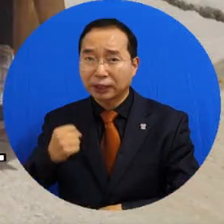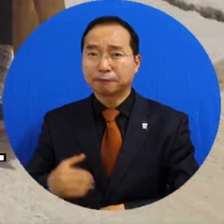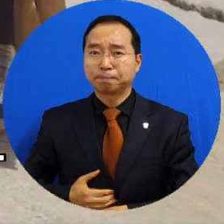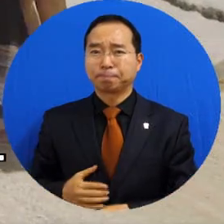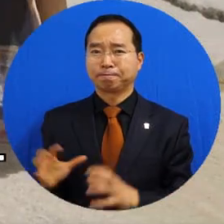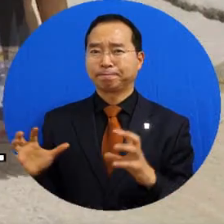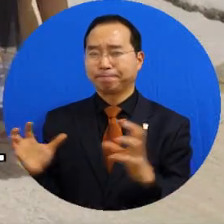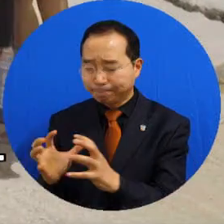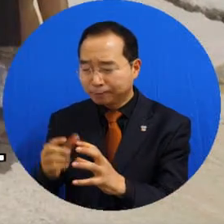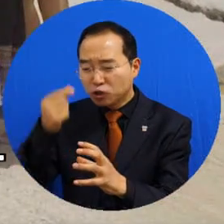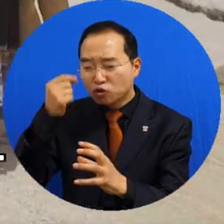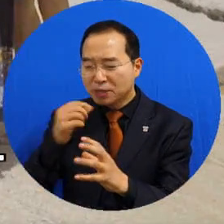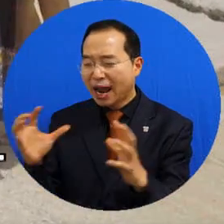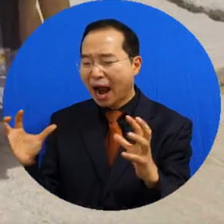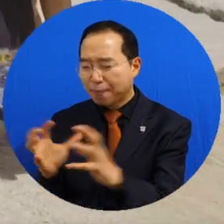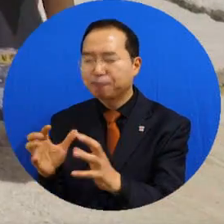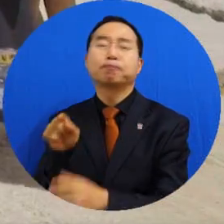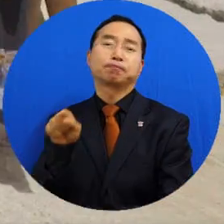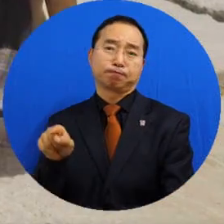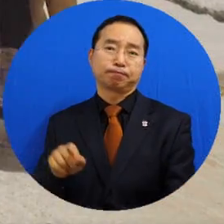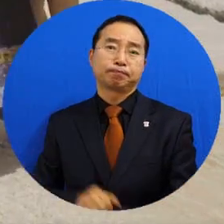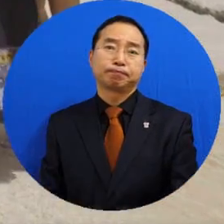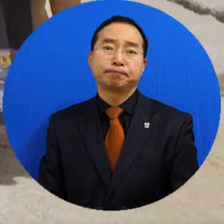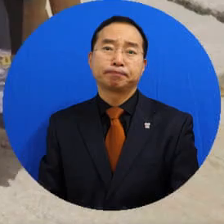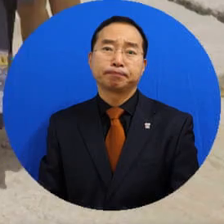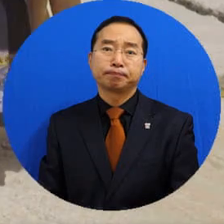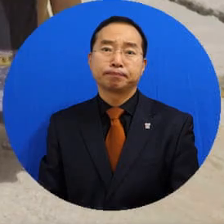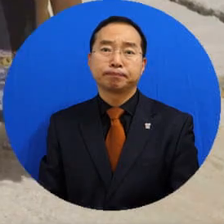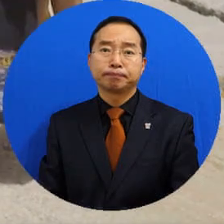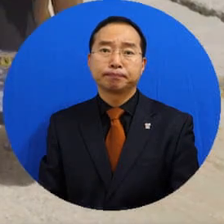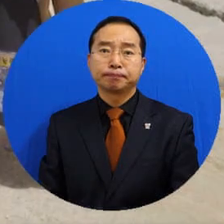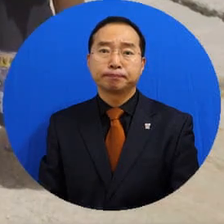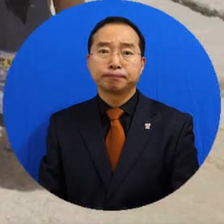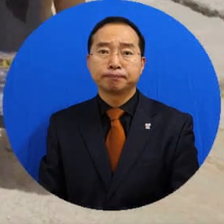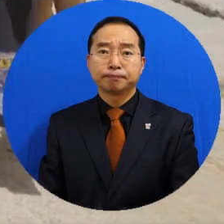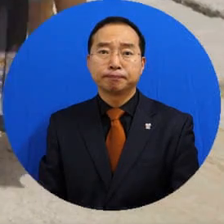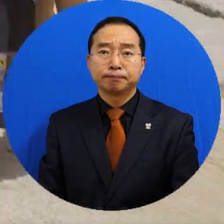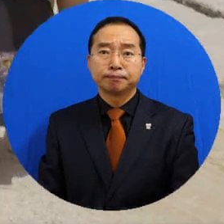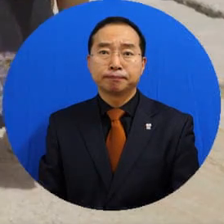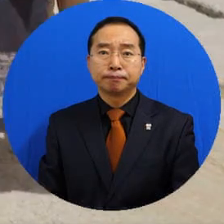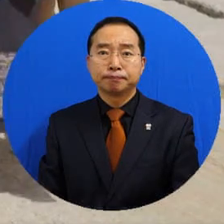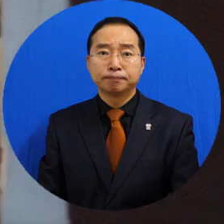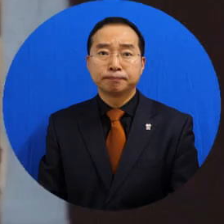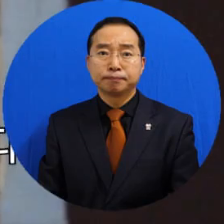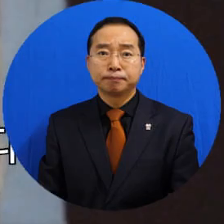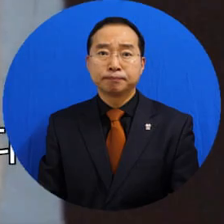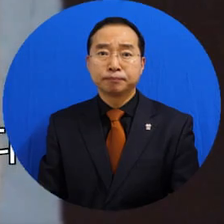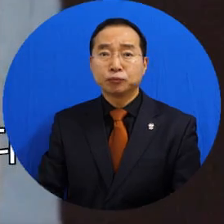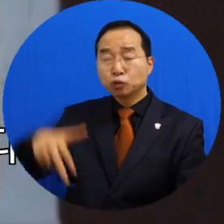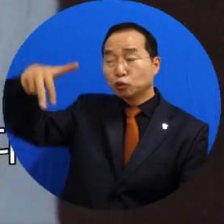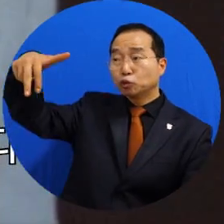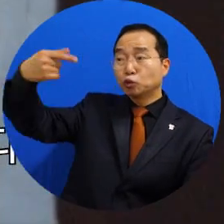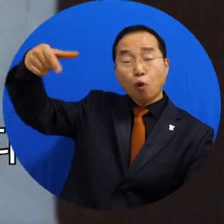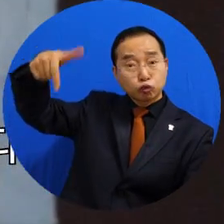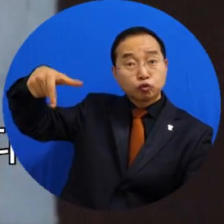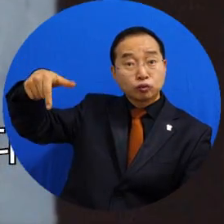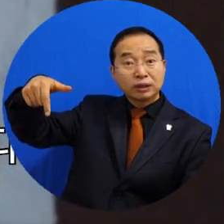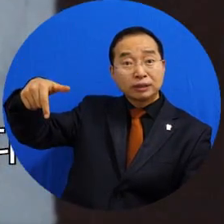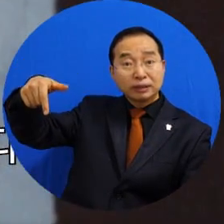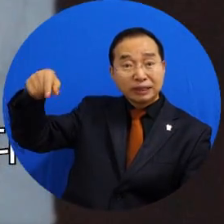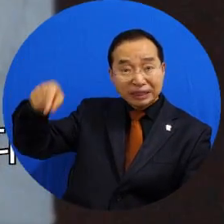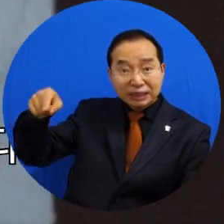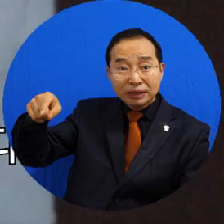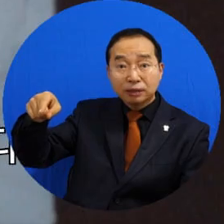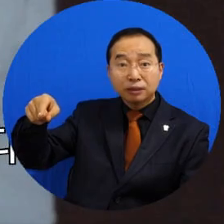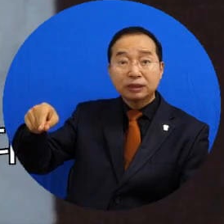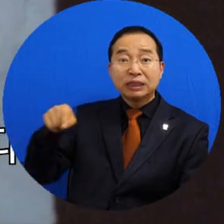y luchan por un mundo mejor. La patria es